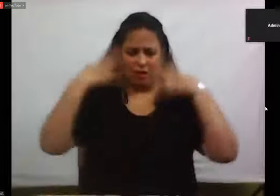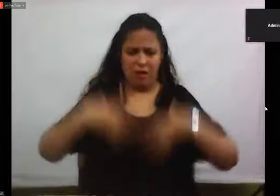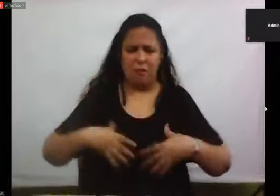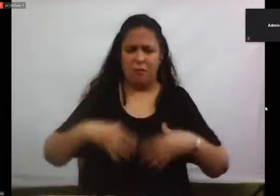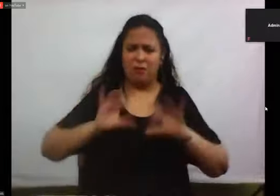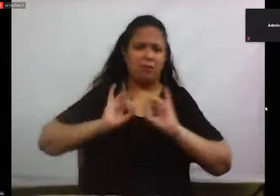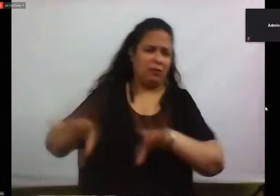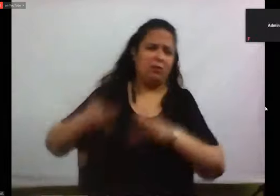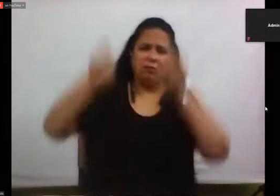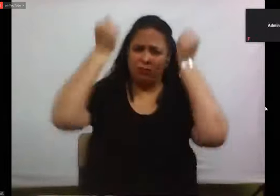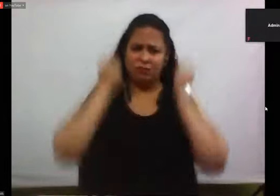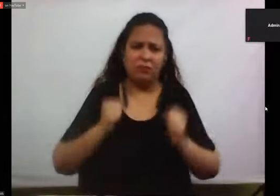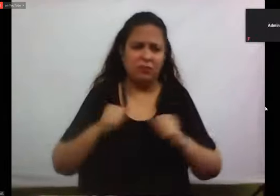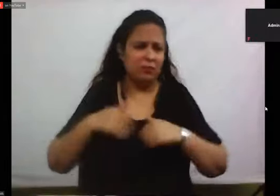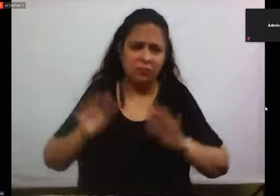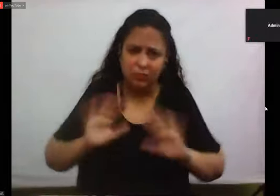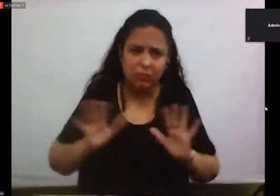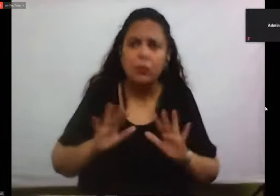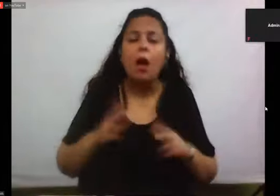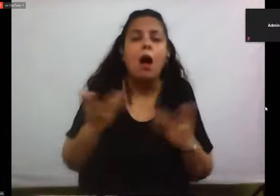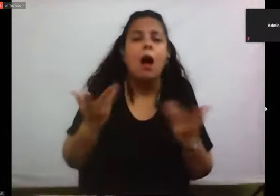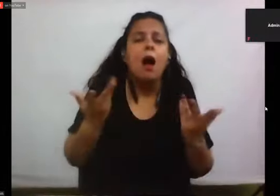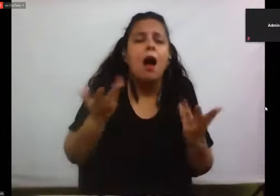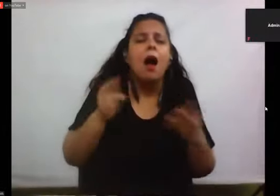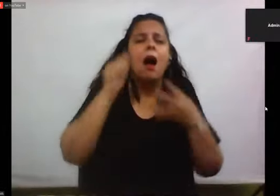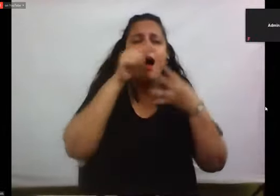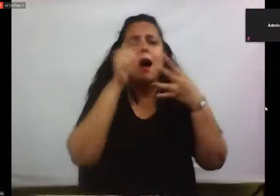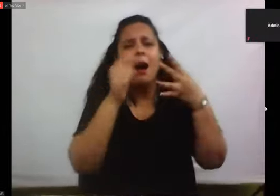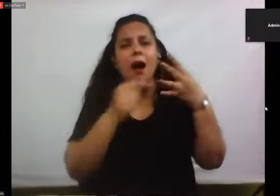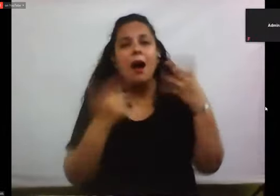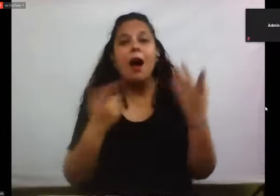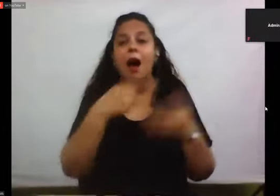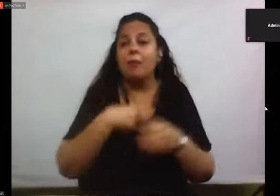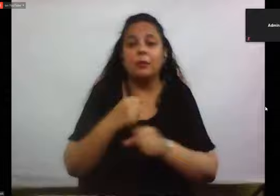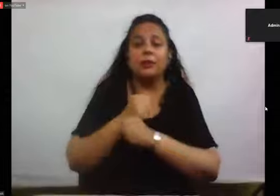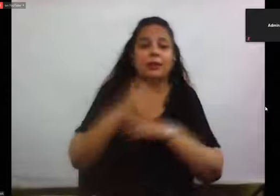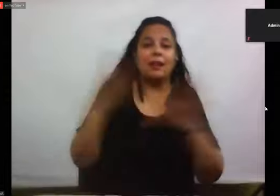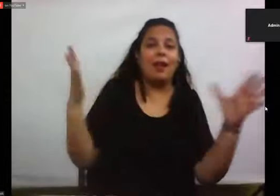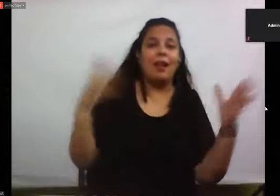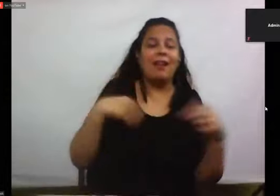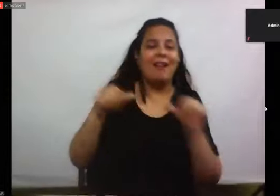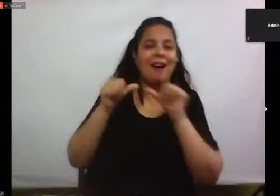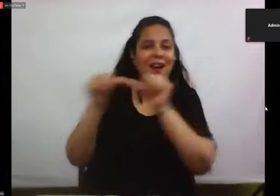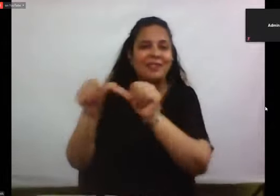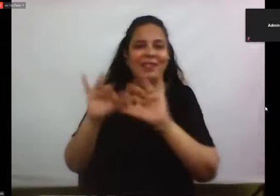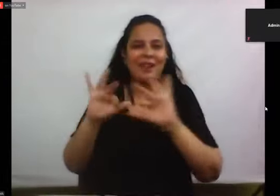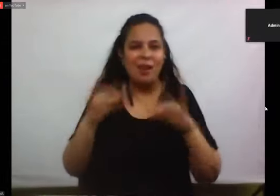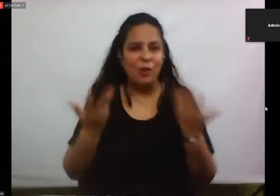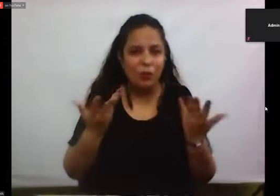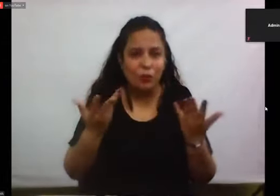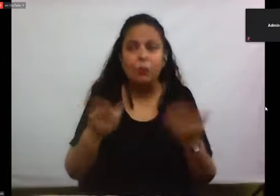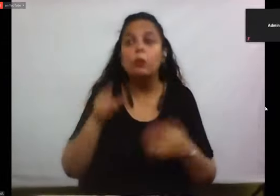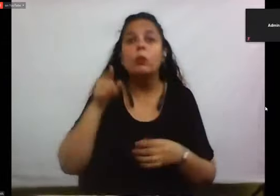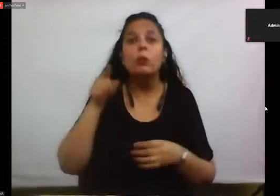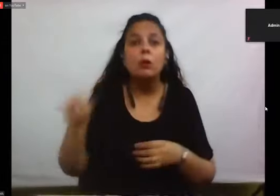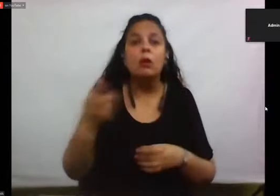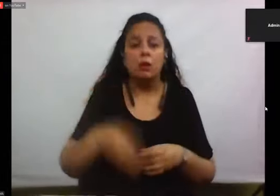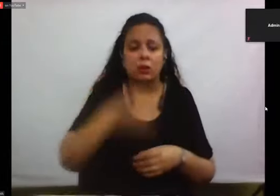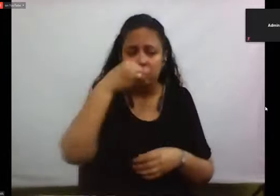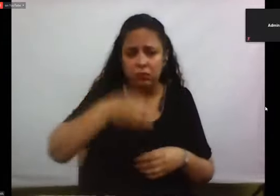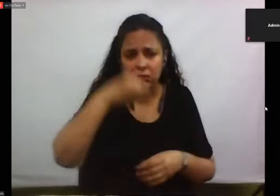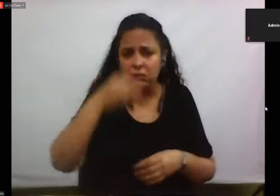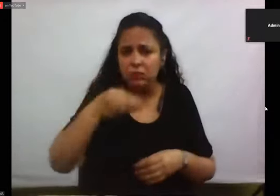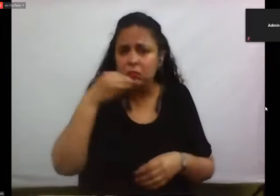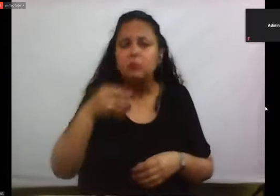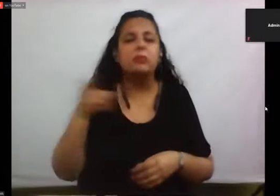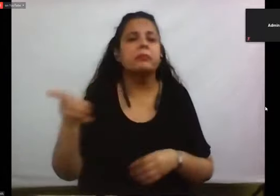नहीं? इन जनरल तो बड़ा आंसर देना जरा मुश्किल है, क्योंकि अगर खाने में नहीं कोऑपरेट कर रहा है